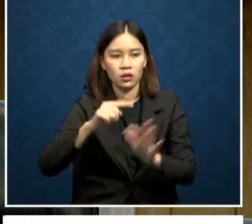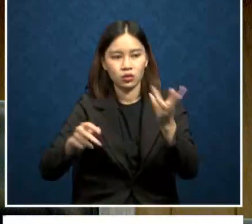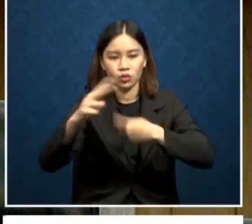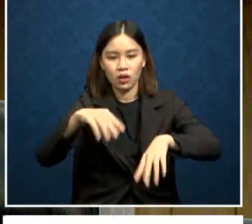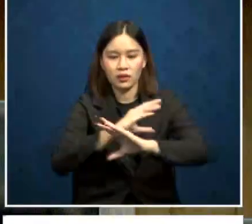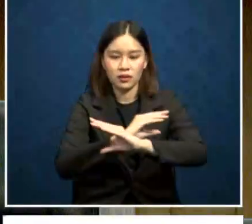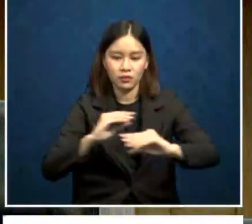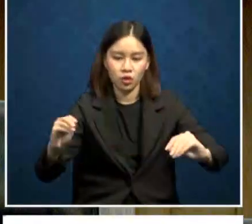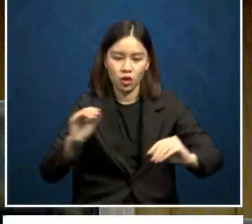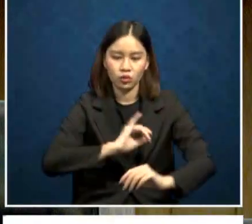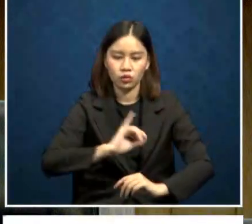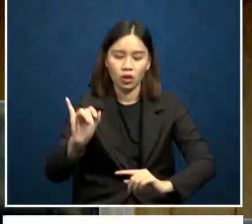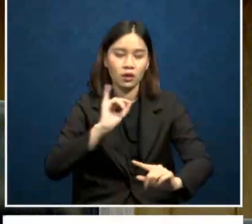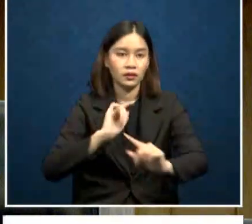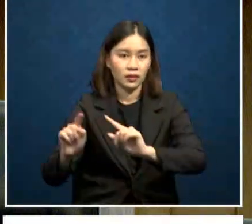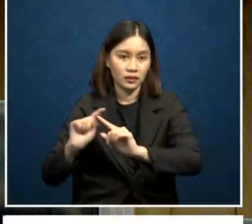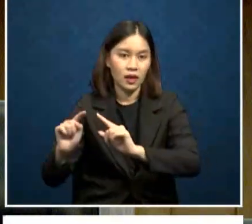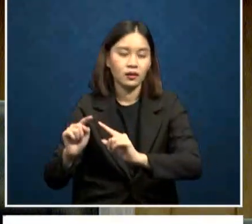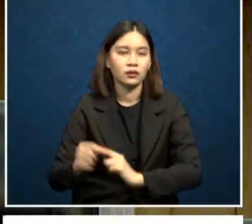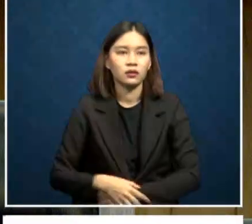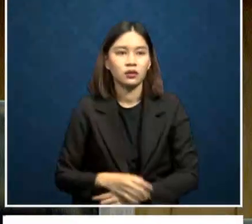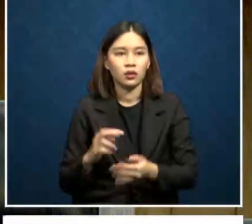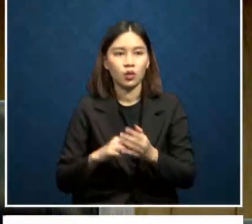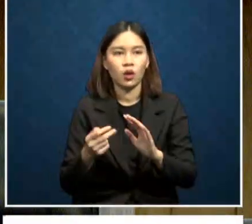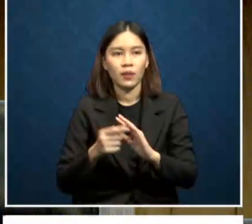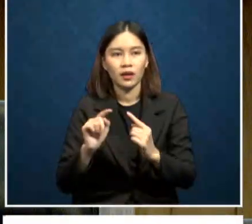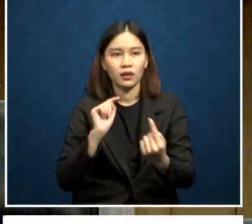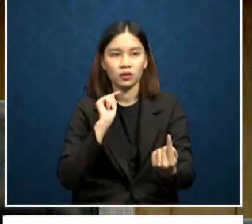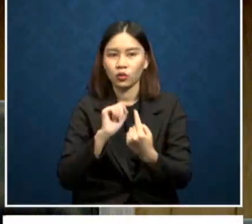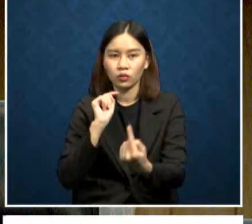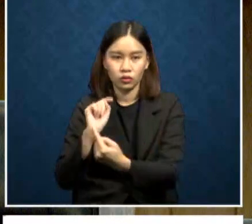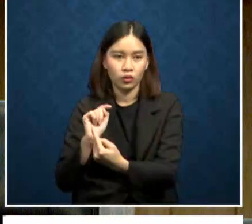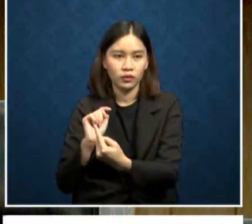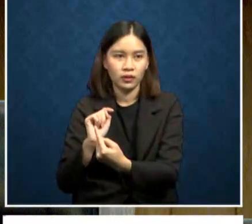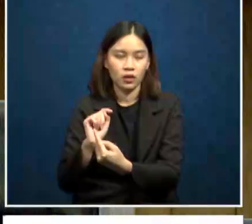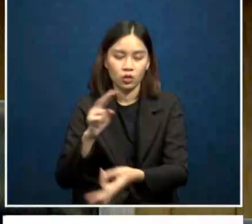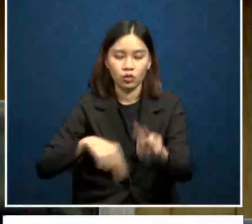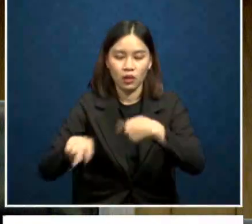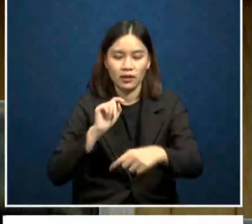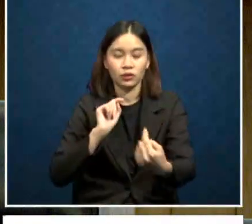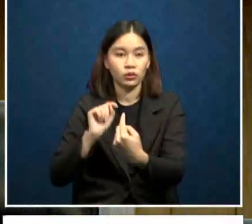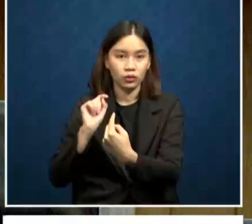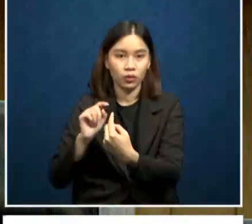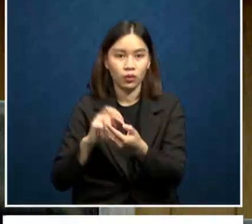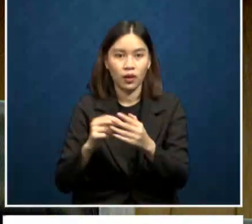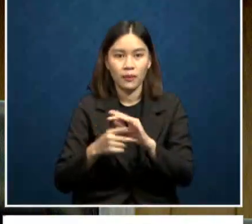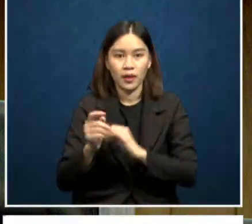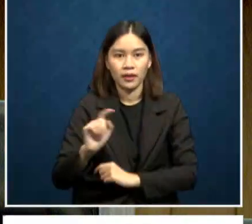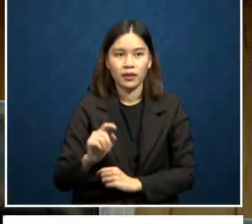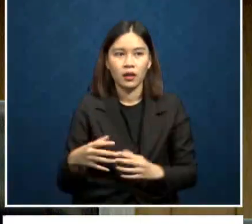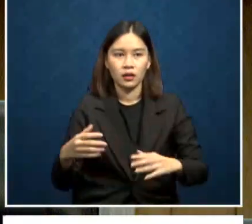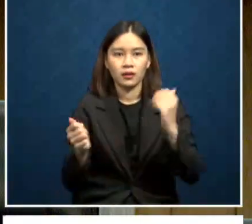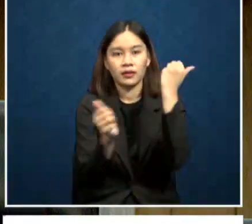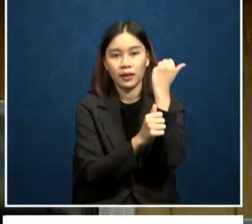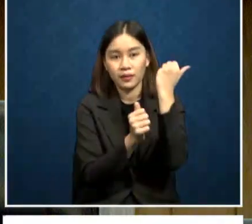ความถูกต้องหรือว่าเอ่อเอ่อเรียกว่าตรงตรงไปในมุมมองของการปกครองก็คือได้ให้ท่านกำนัน